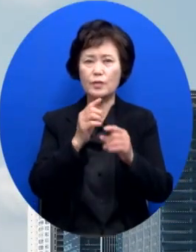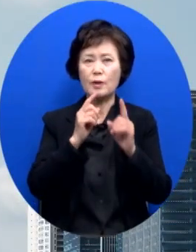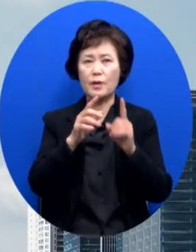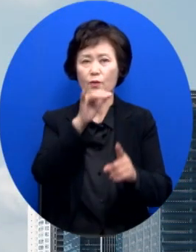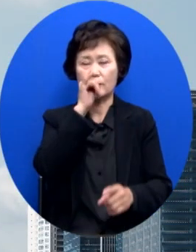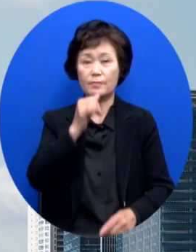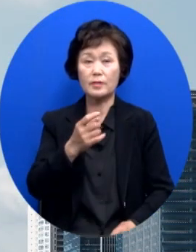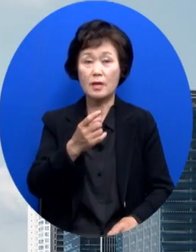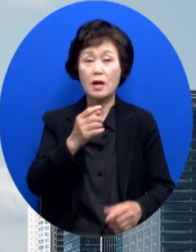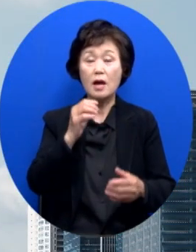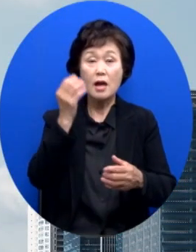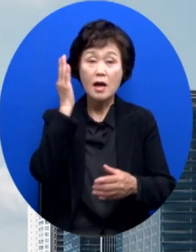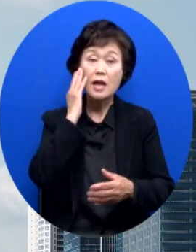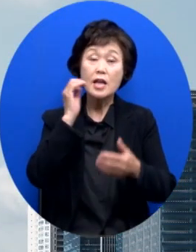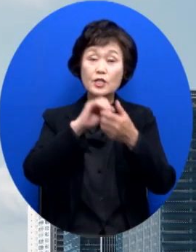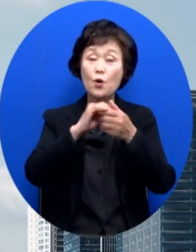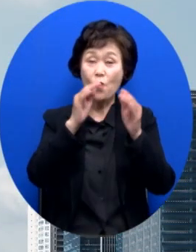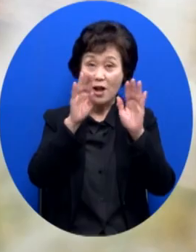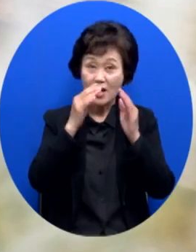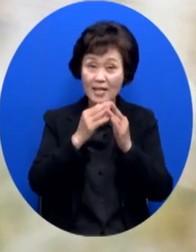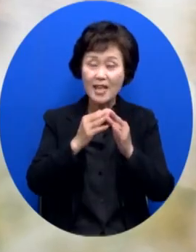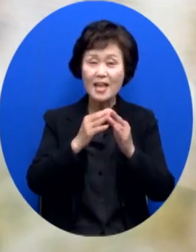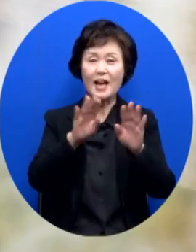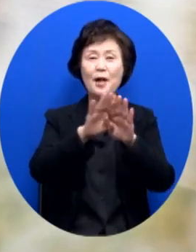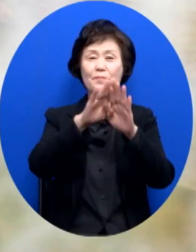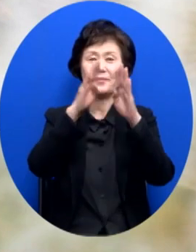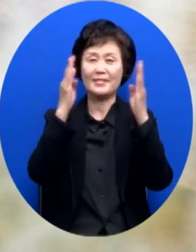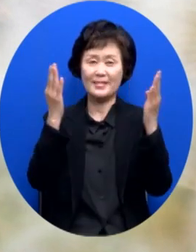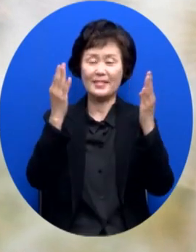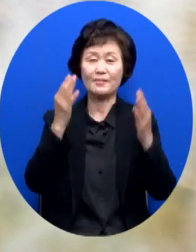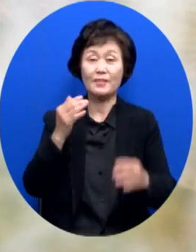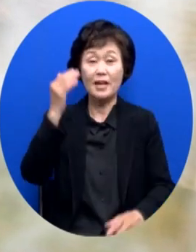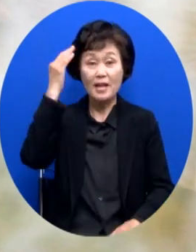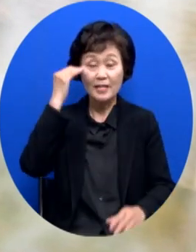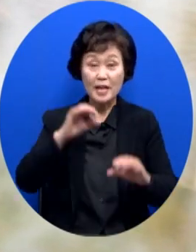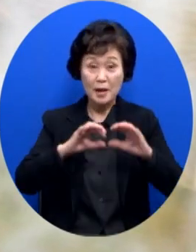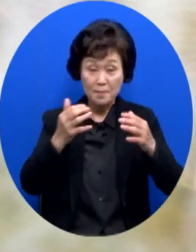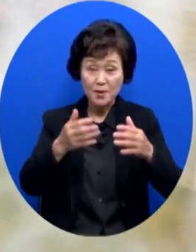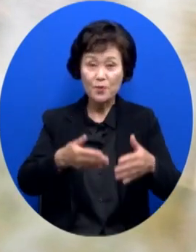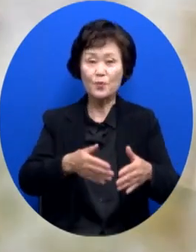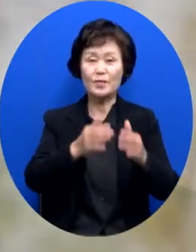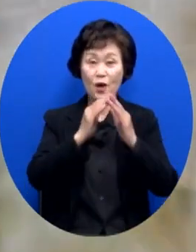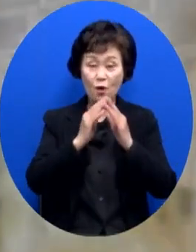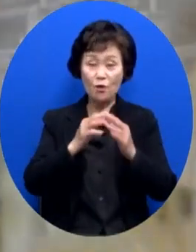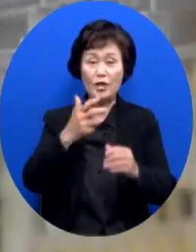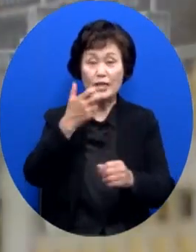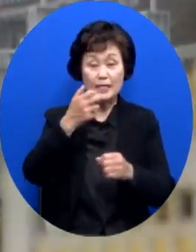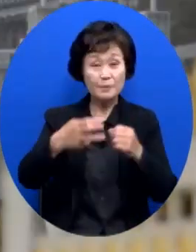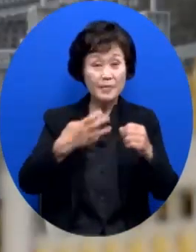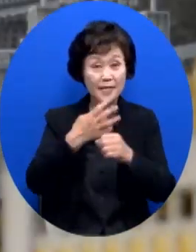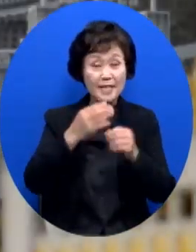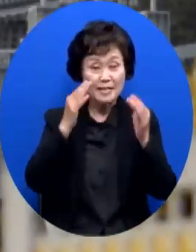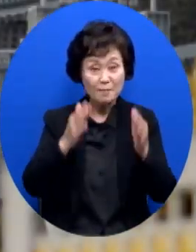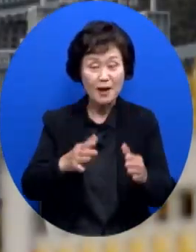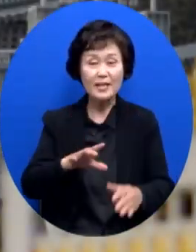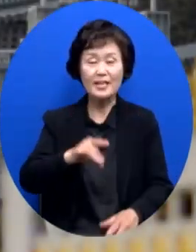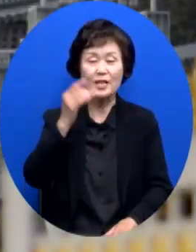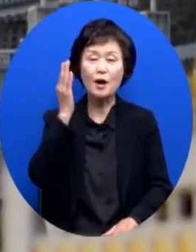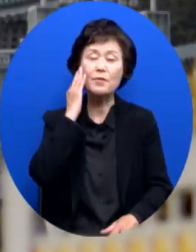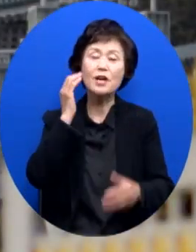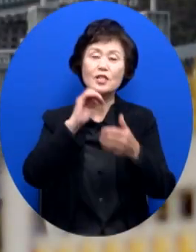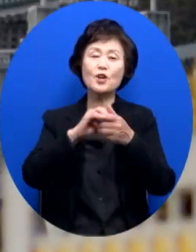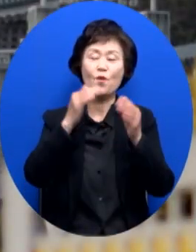청와대가 전면 개방됐습니다. 대한민국 정부가 수립된 이후 74년 만에 처음으로 청와대가